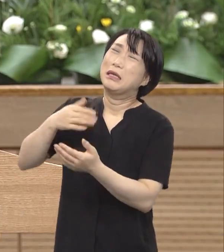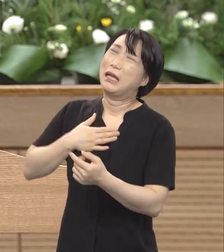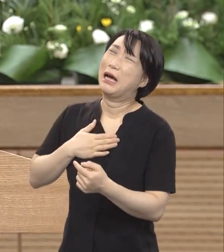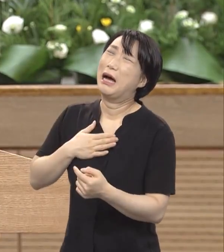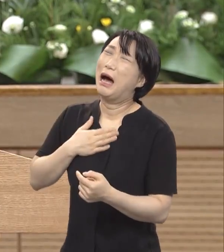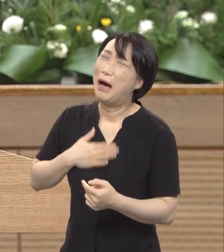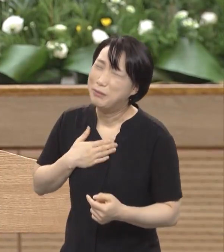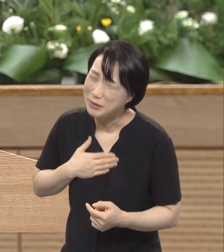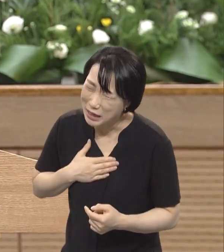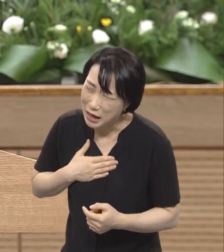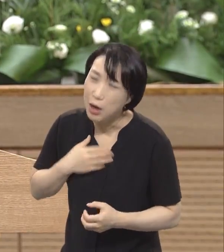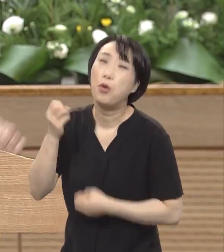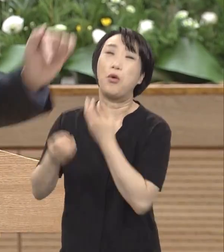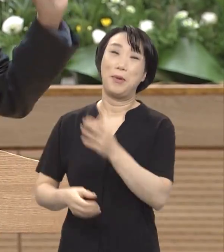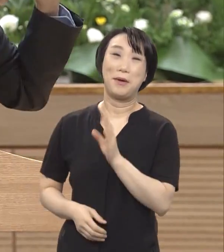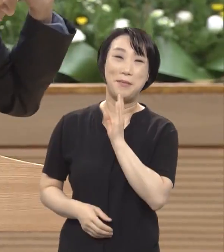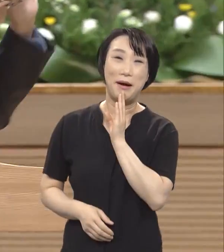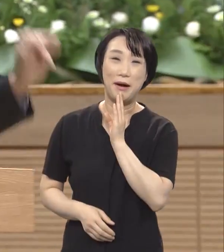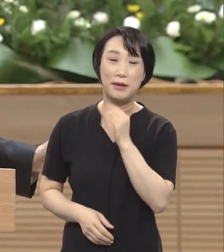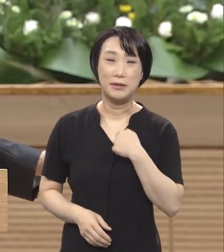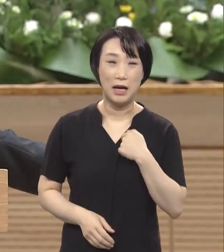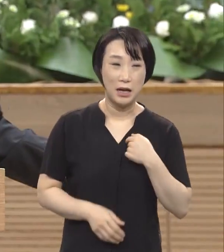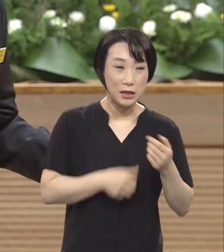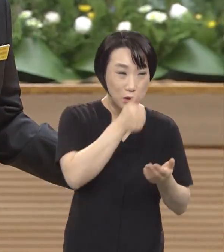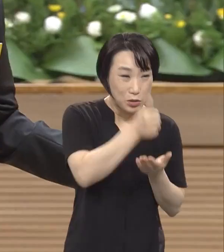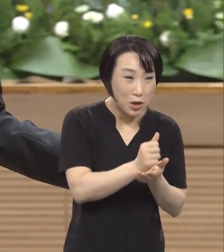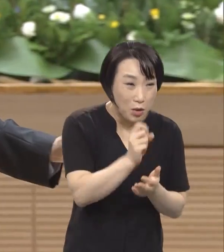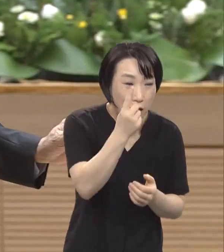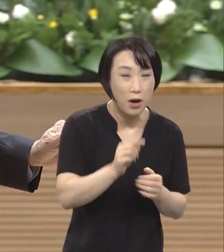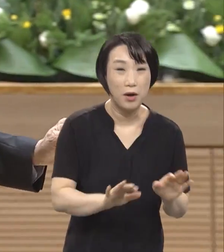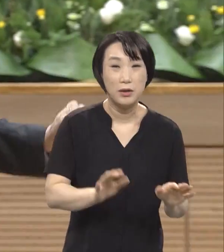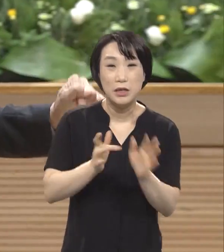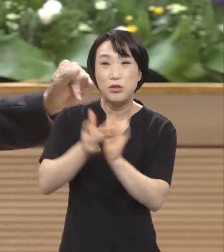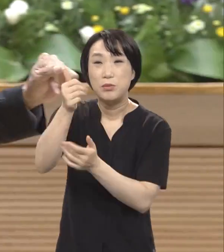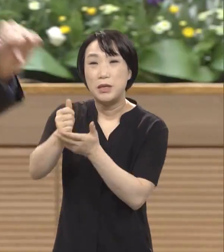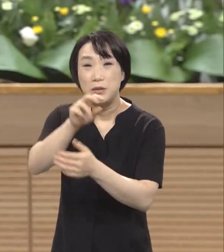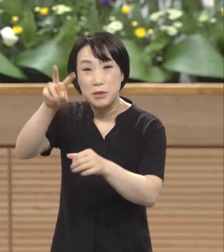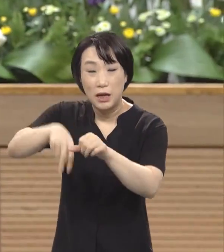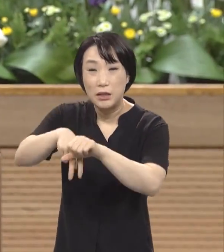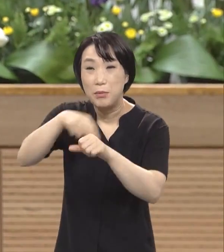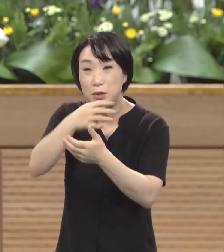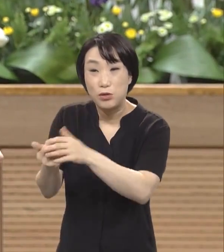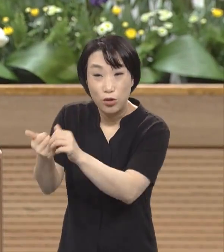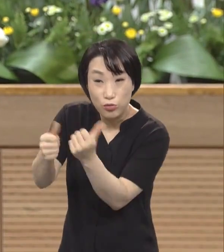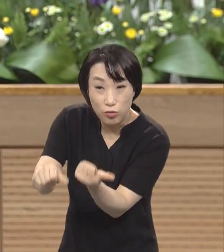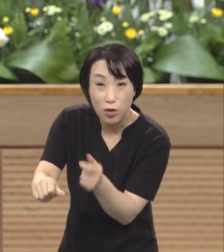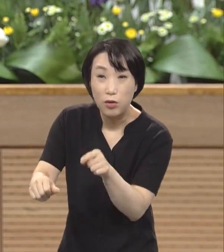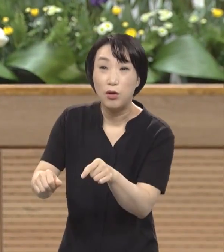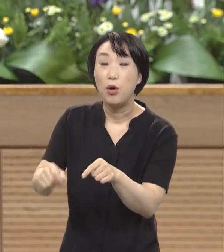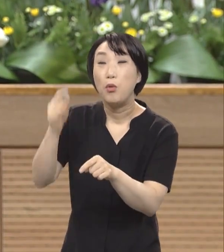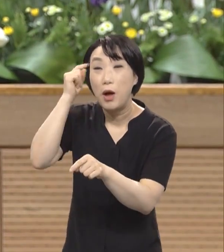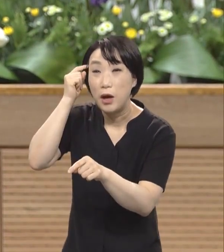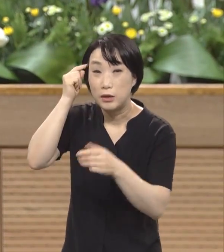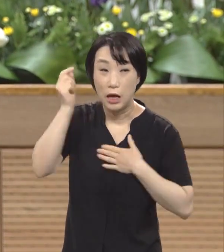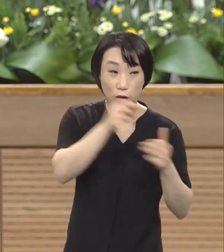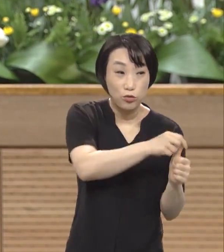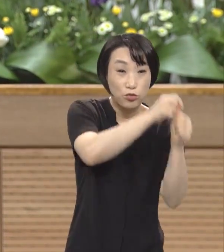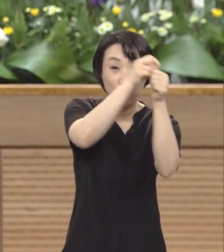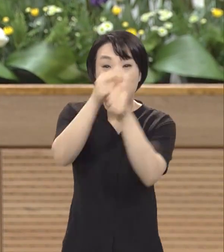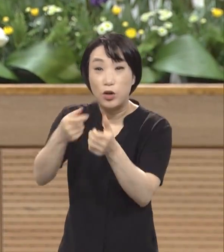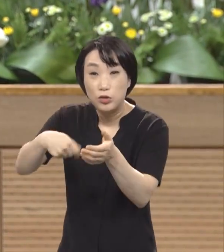말이요. 나는 이 죄 때문에 예수님의 피 흘렸는데 피 흘린 것은 나를 살리기